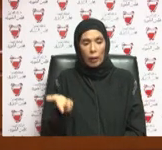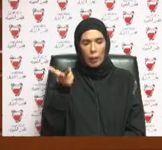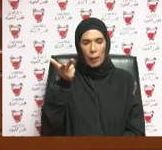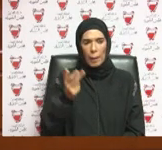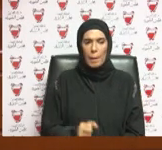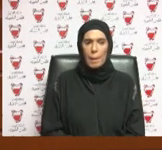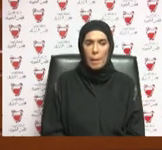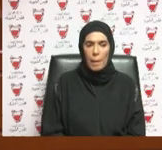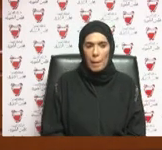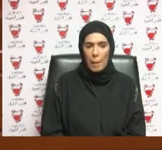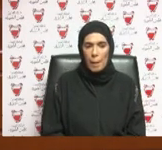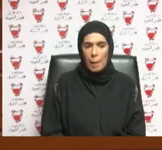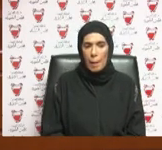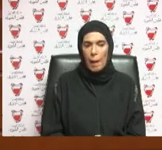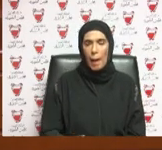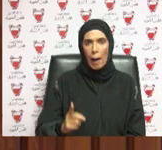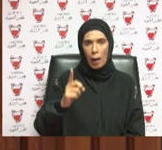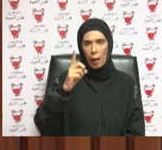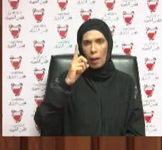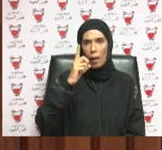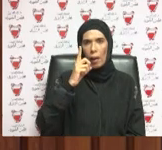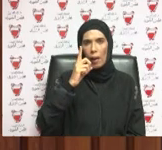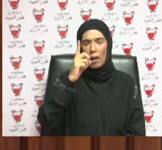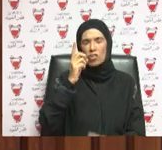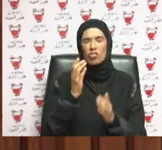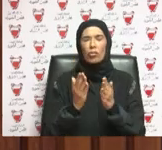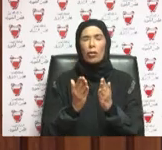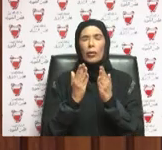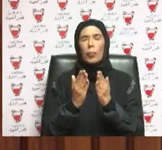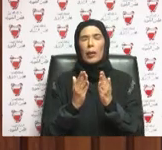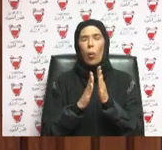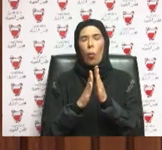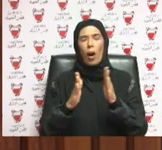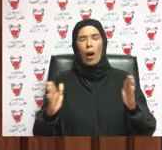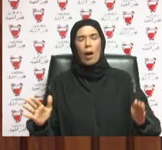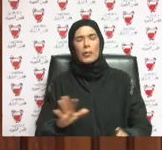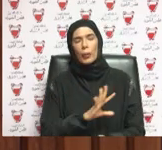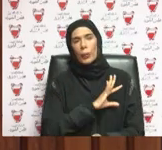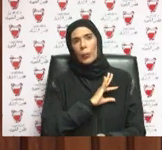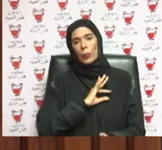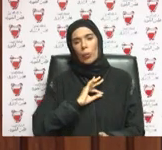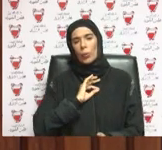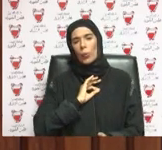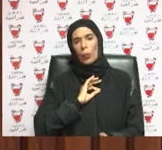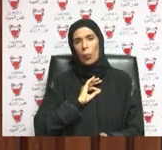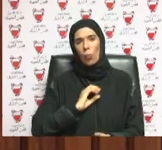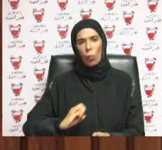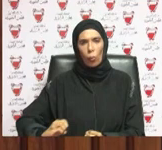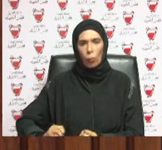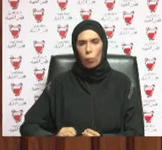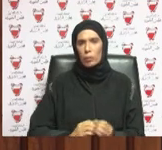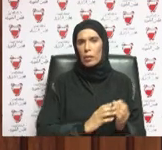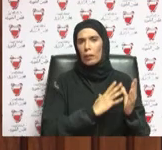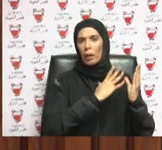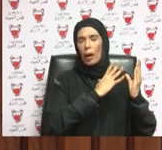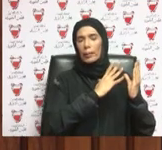ندعو المولى عز وجل أن يتغمد الفقيد الكبير بواسع رحمته ويسكنه فسيح